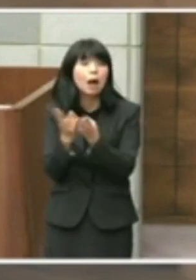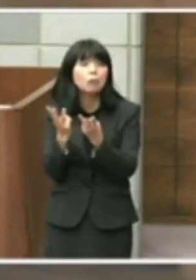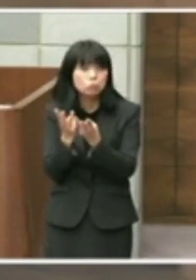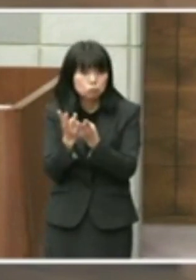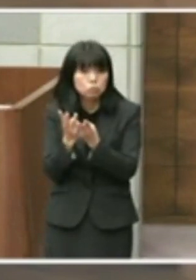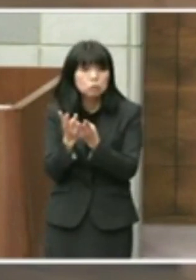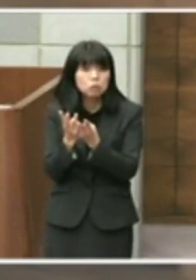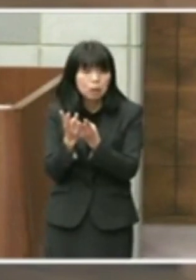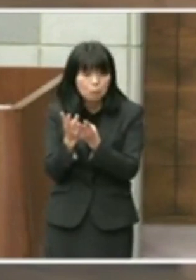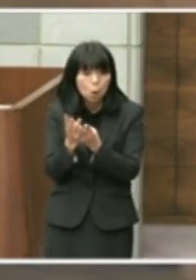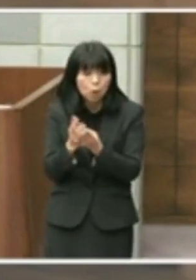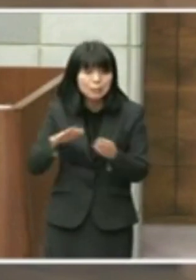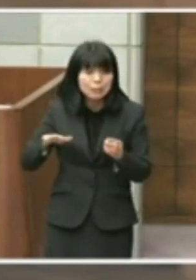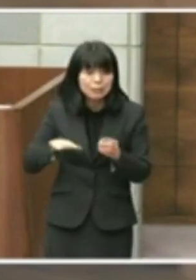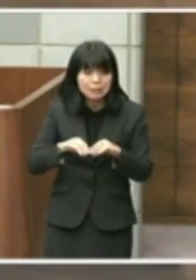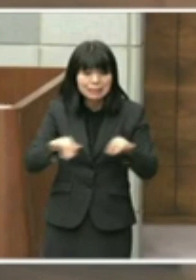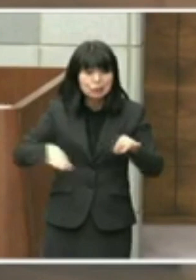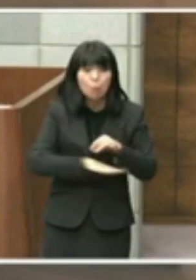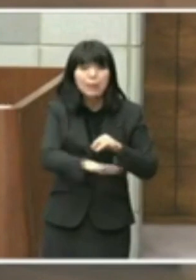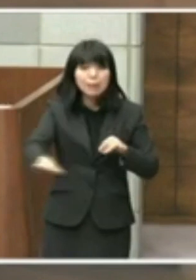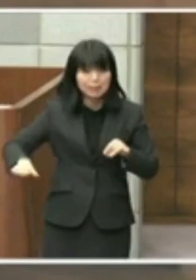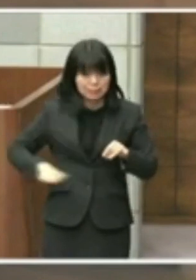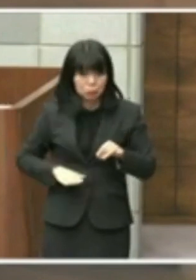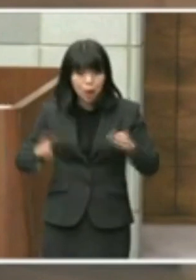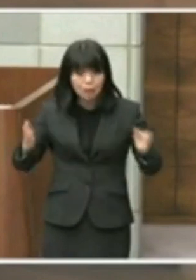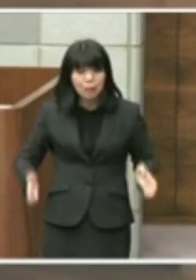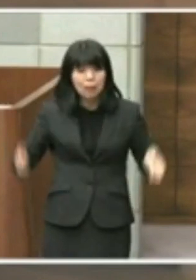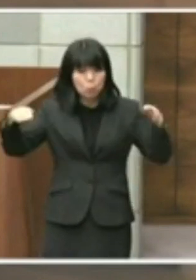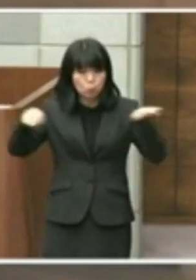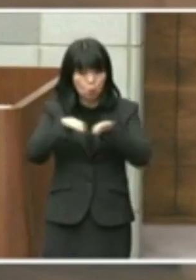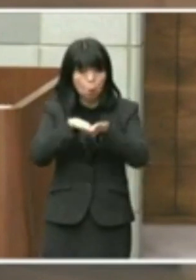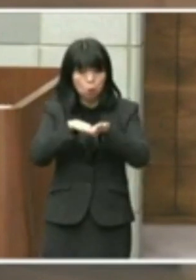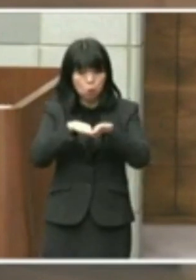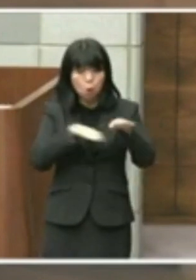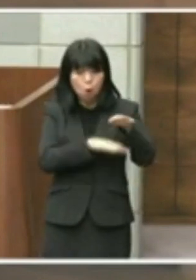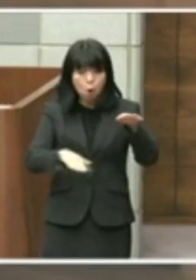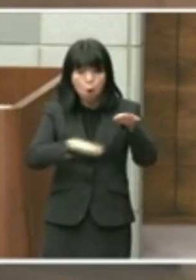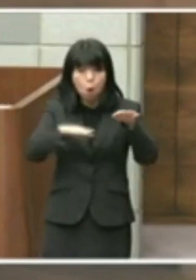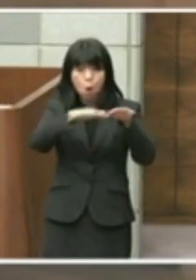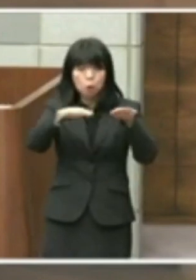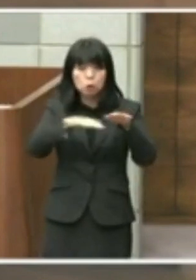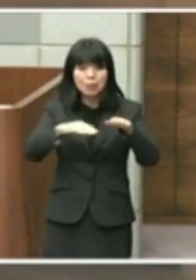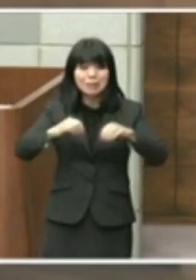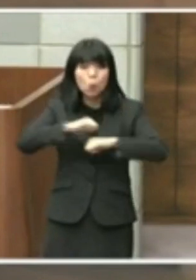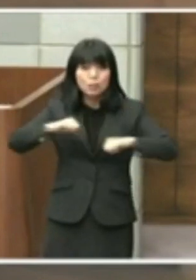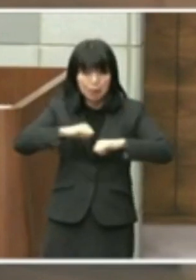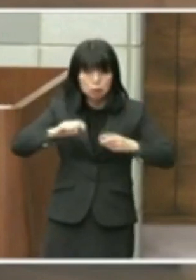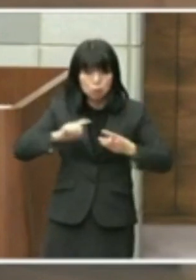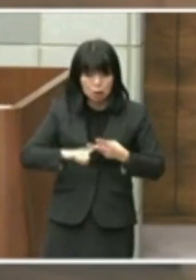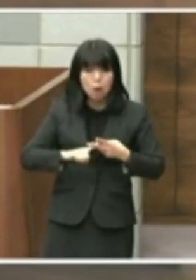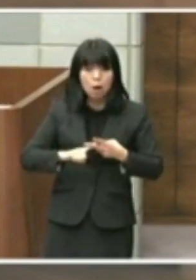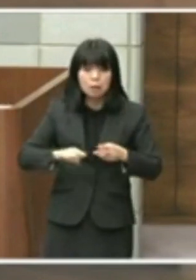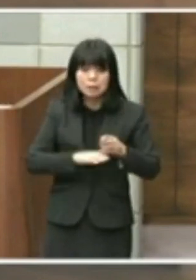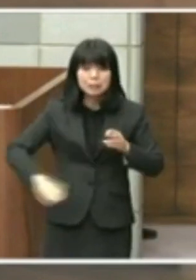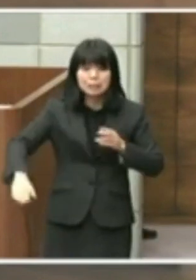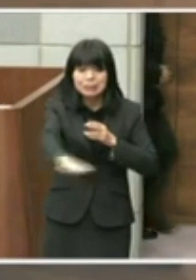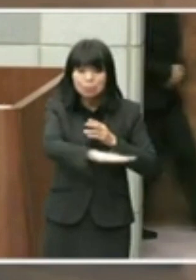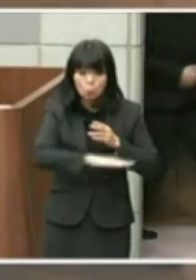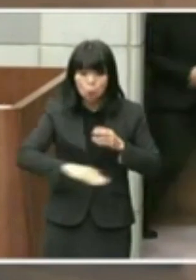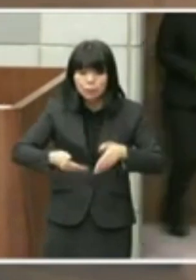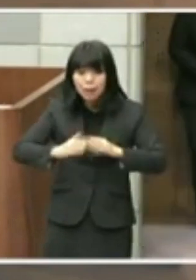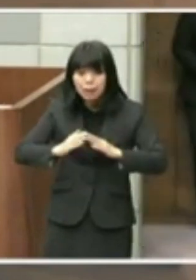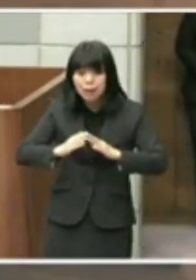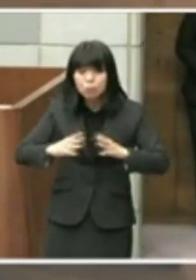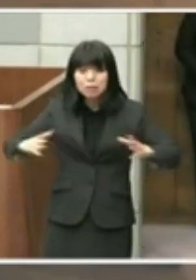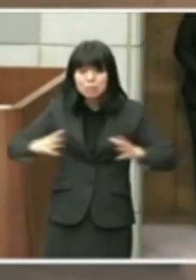ての敷地面積であったりとか建物の延べ面積、あるいはそういった敷地の建てれる